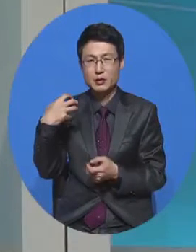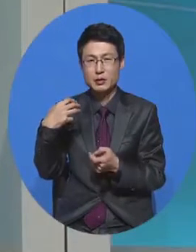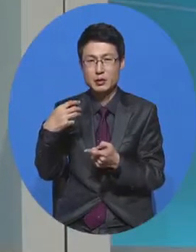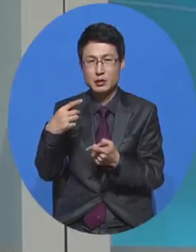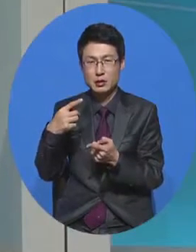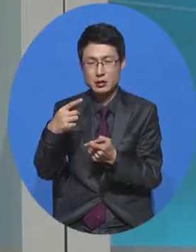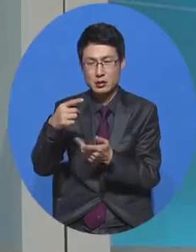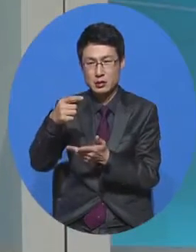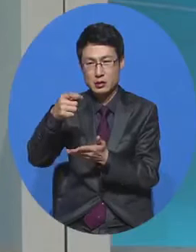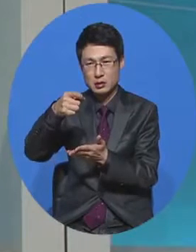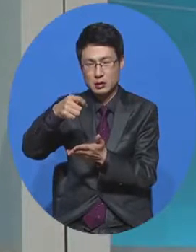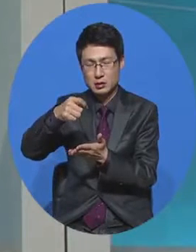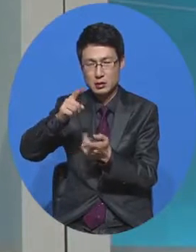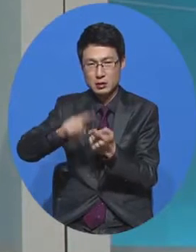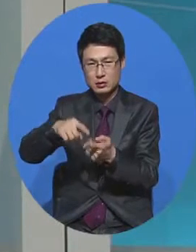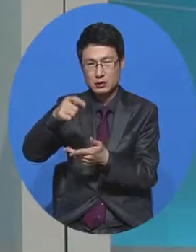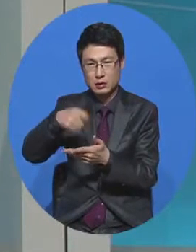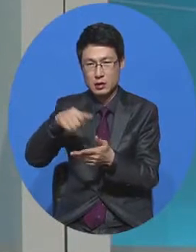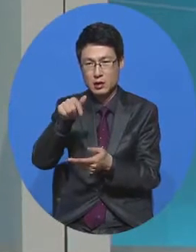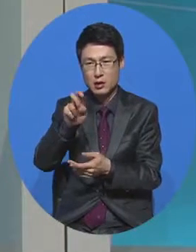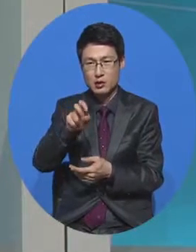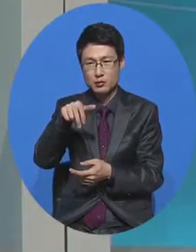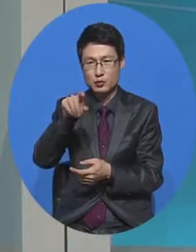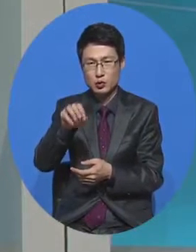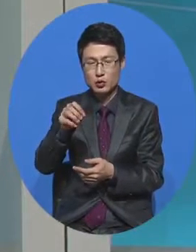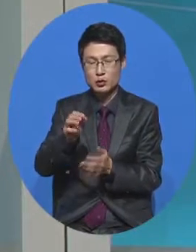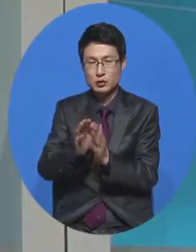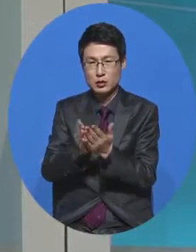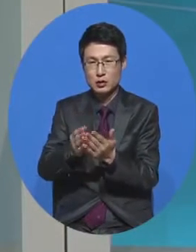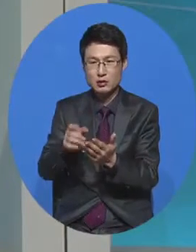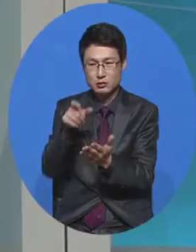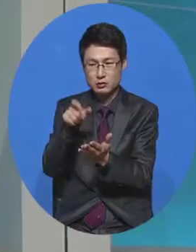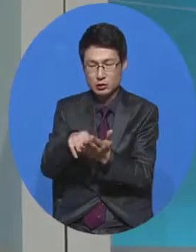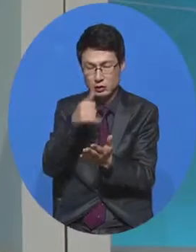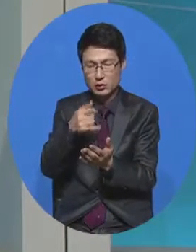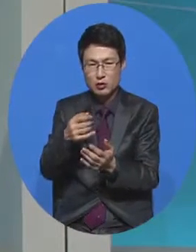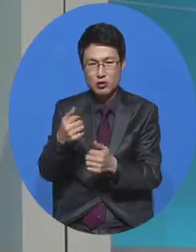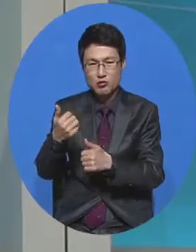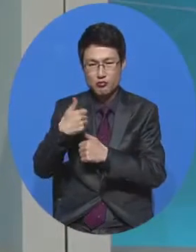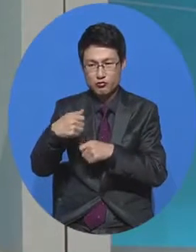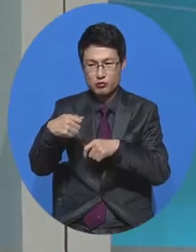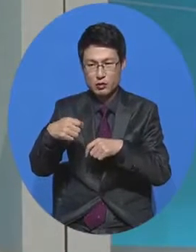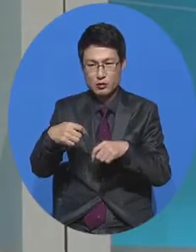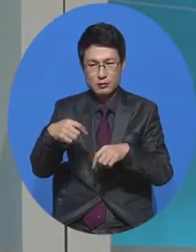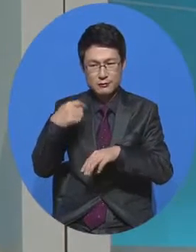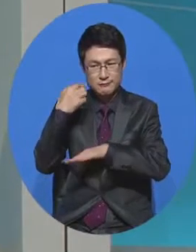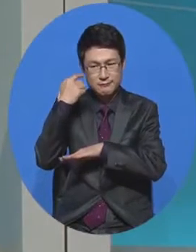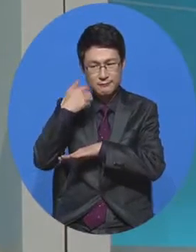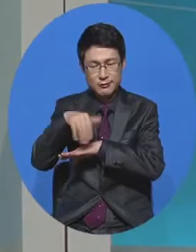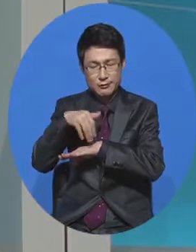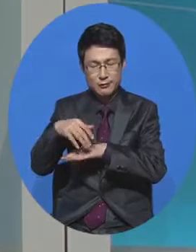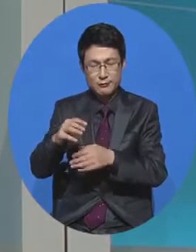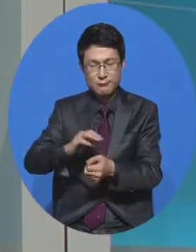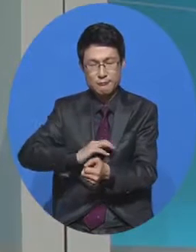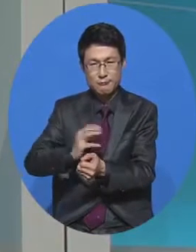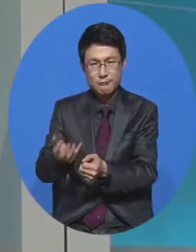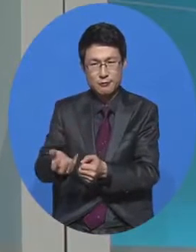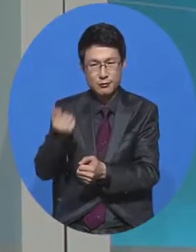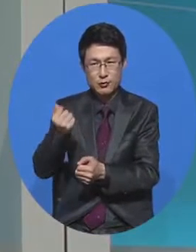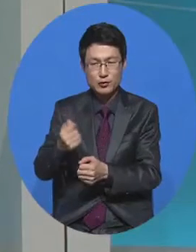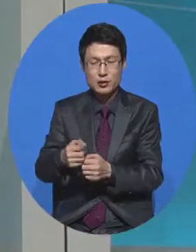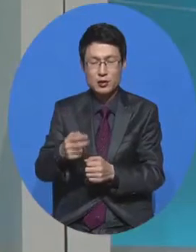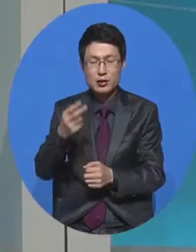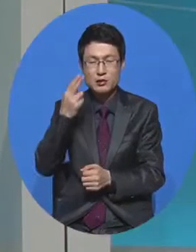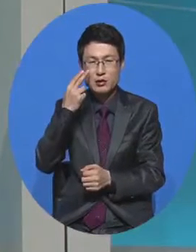서술 들은 기존의 검정 교과서 실려 있는 겁니다 4 군 작전권 을 가지고 있는 미군의 북이 나의 지금 계엄군이